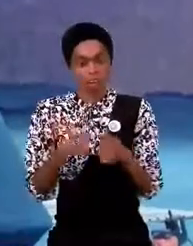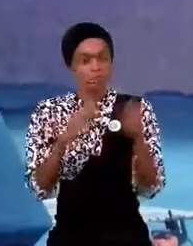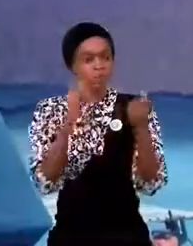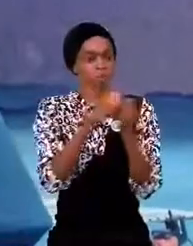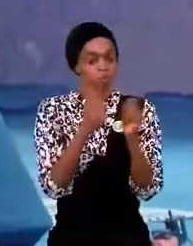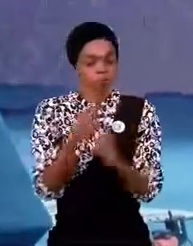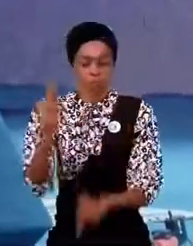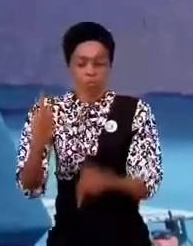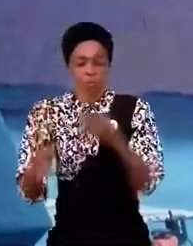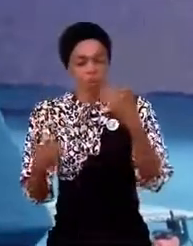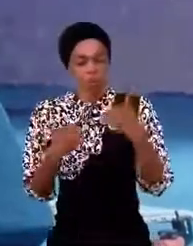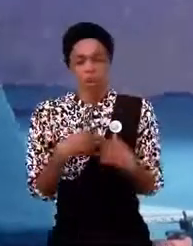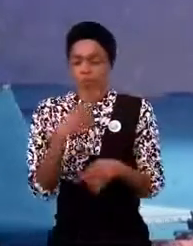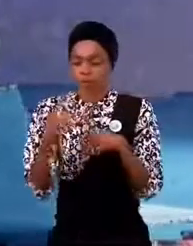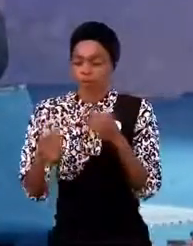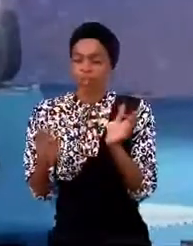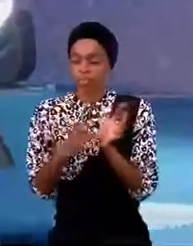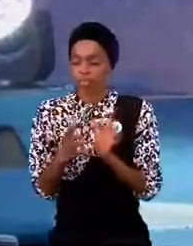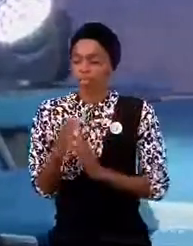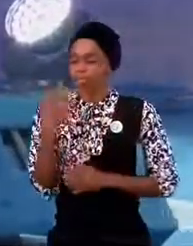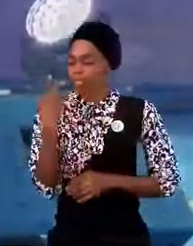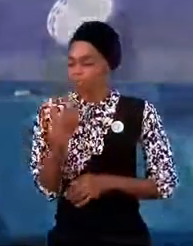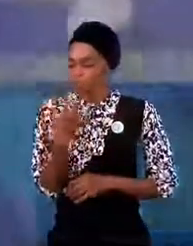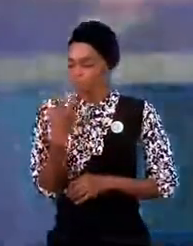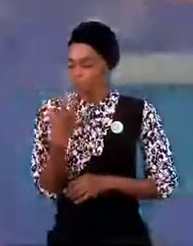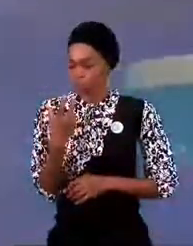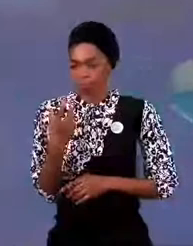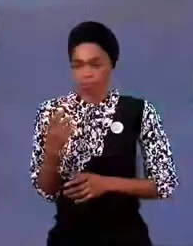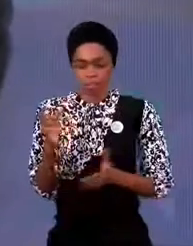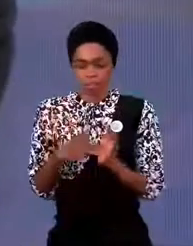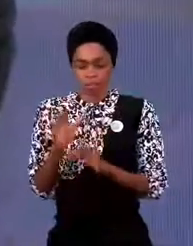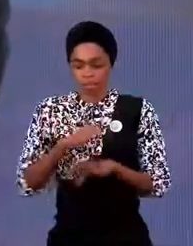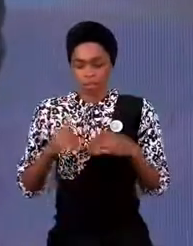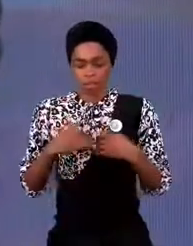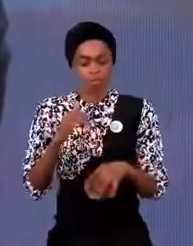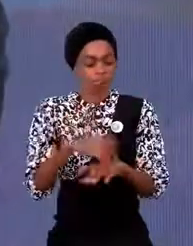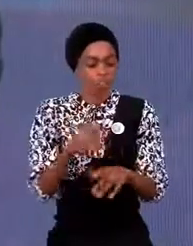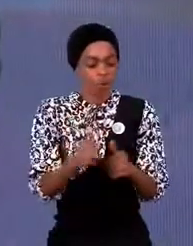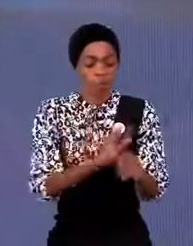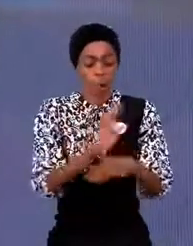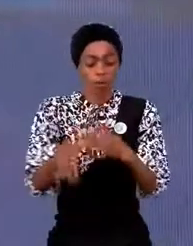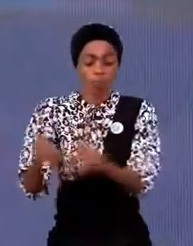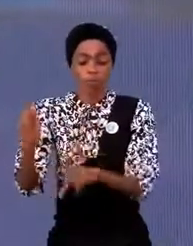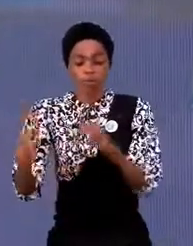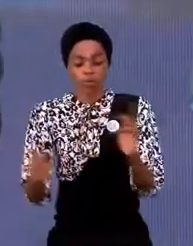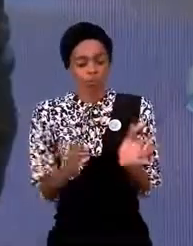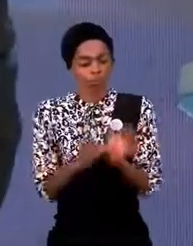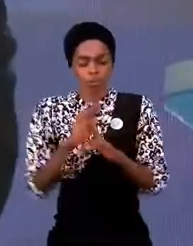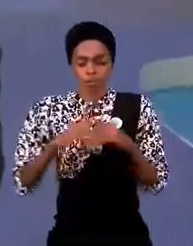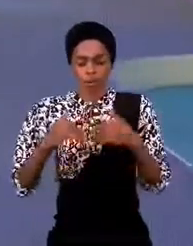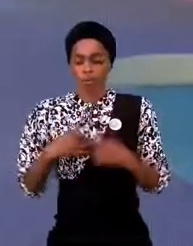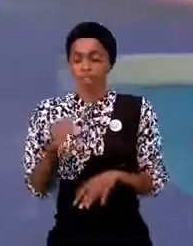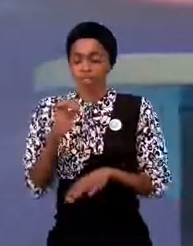toucher quelqu'un. Il n'avait pas besoin d'imposer la main à quelqu'un, simplement la parole. Parce